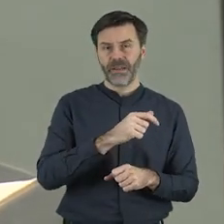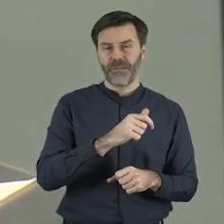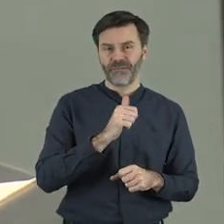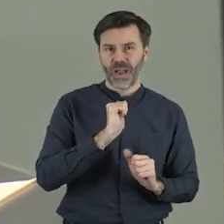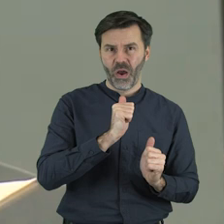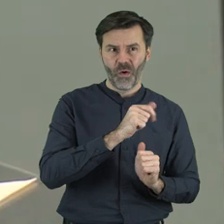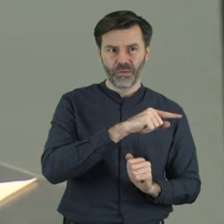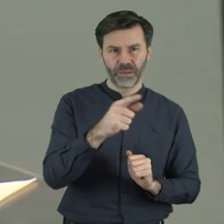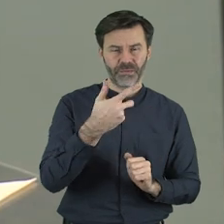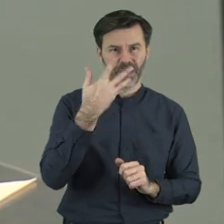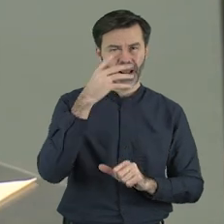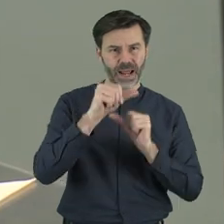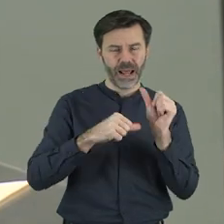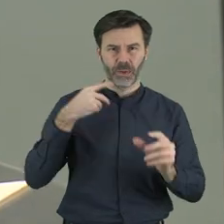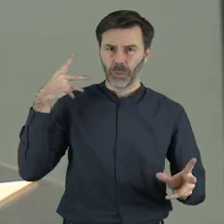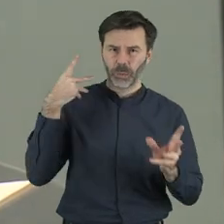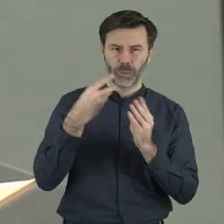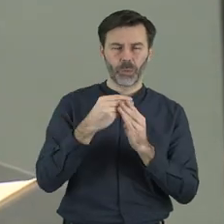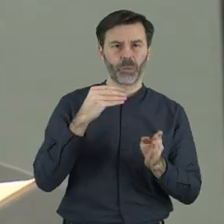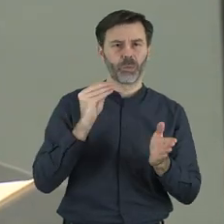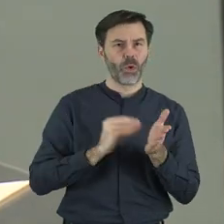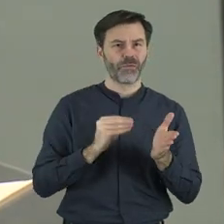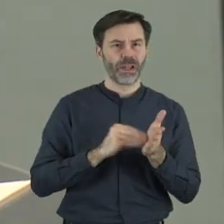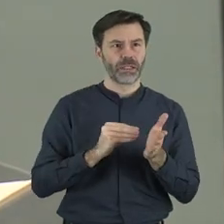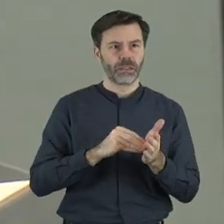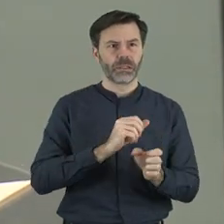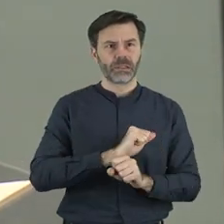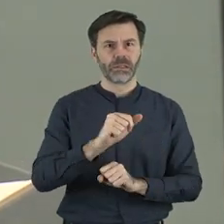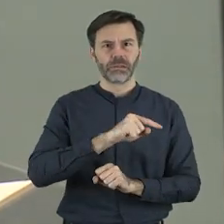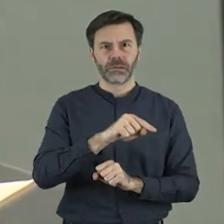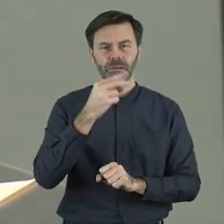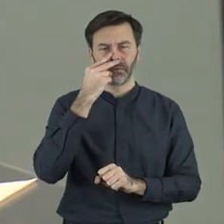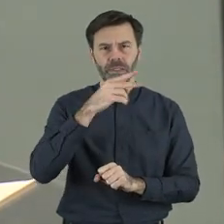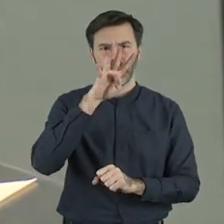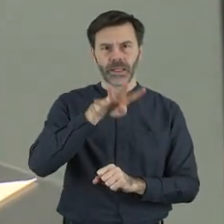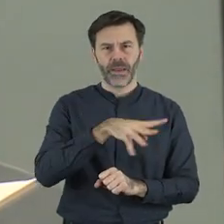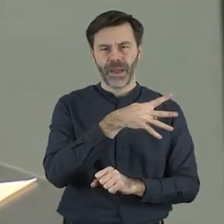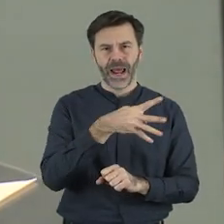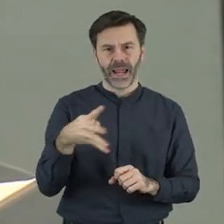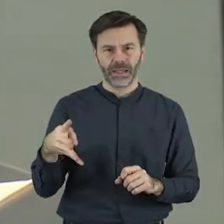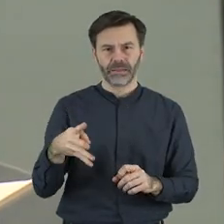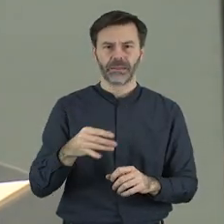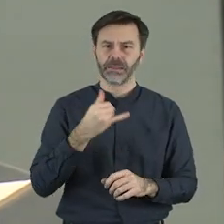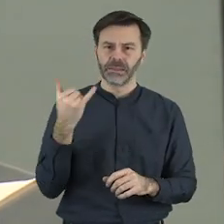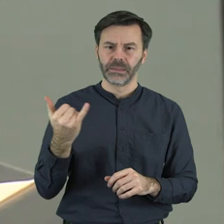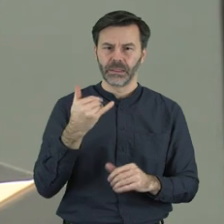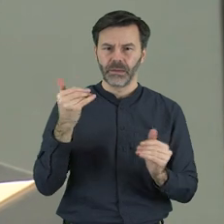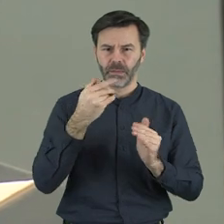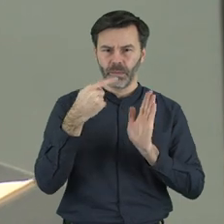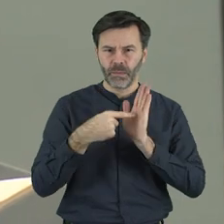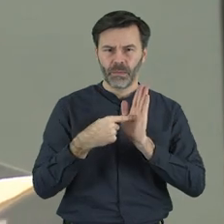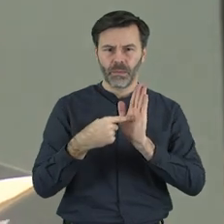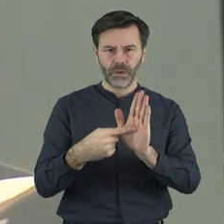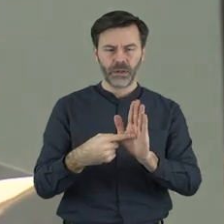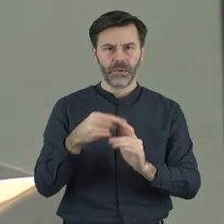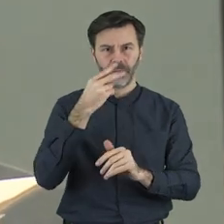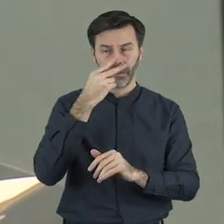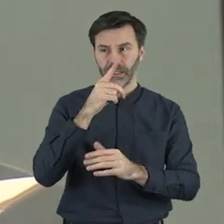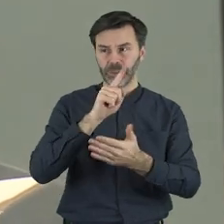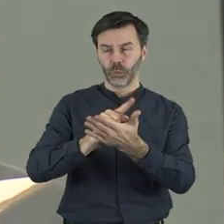które zawsze są gotowe pokazać tabele, które pokazują ich sukcesy i są w stanie stawić czoło wyzwaniu realizacji